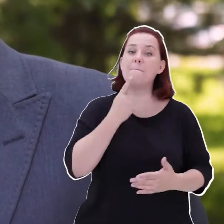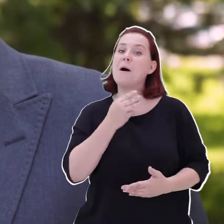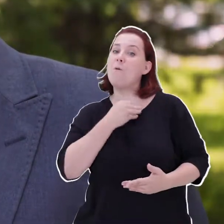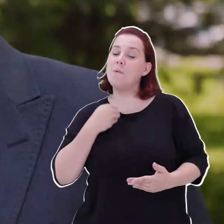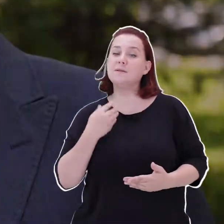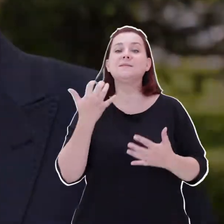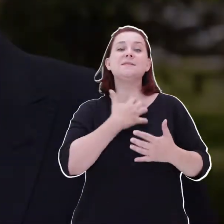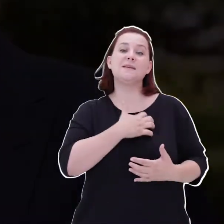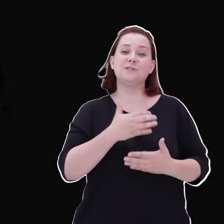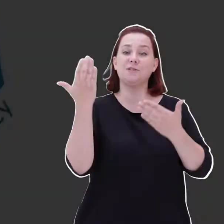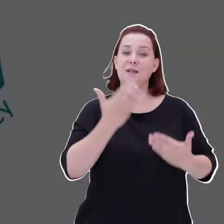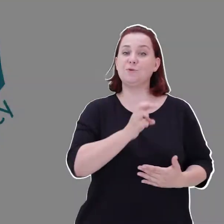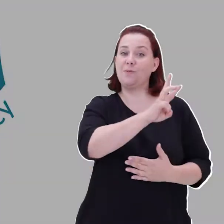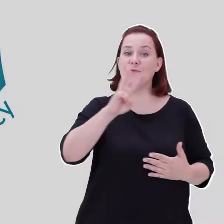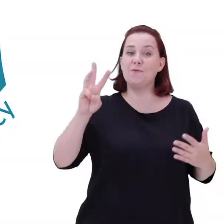do odwiedzenia naszego portalu.